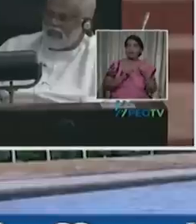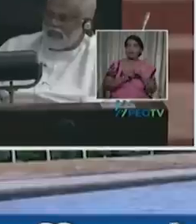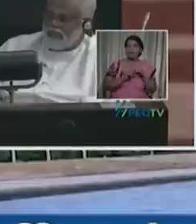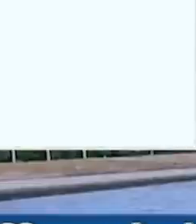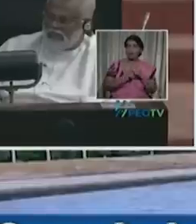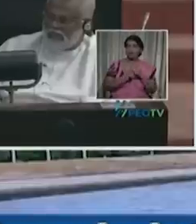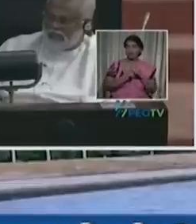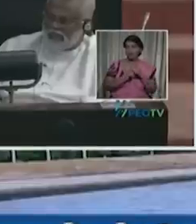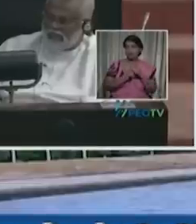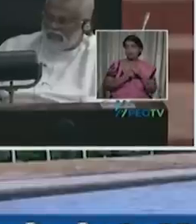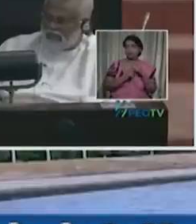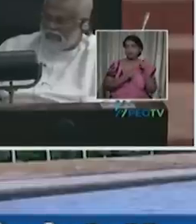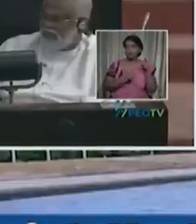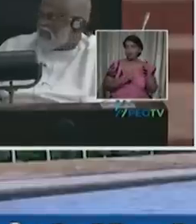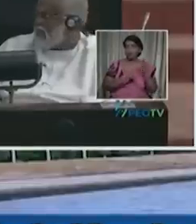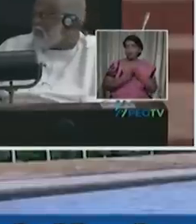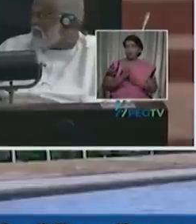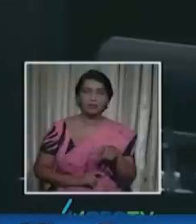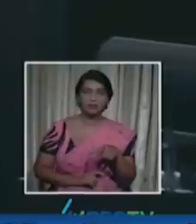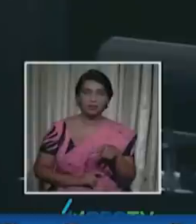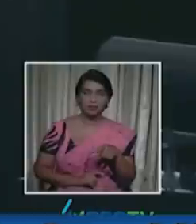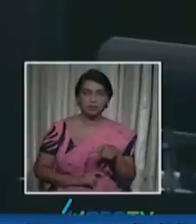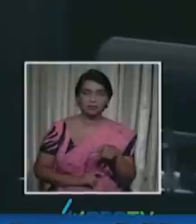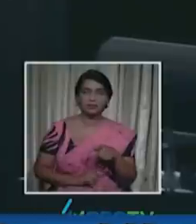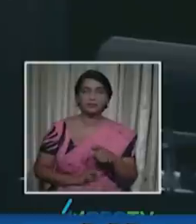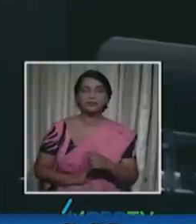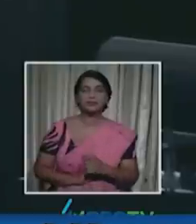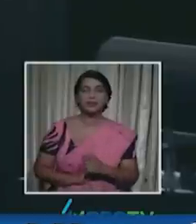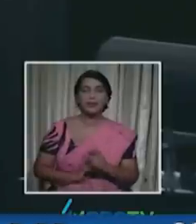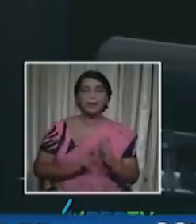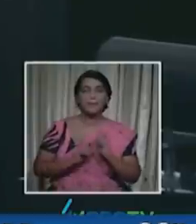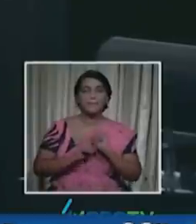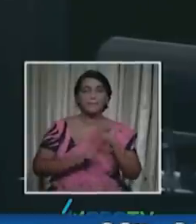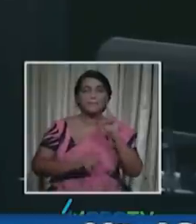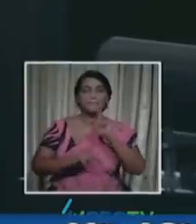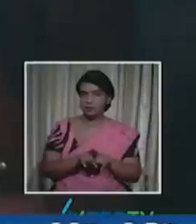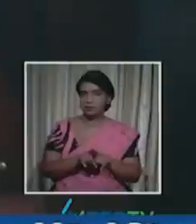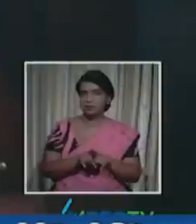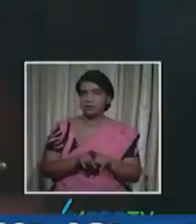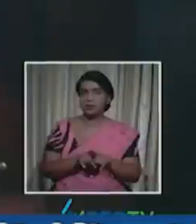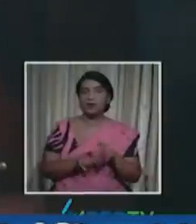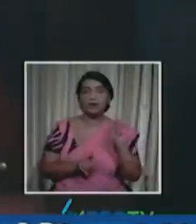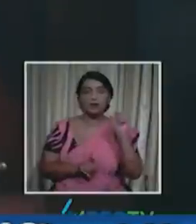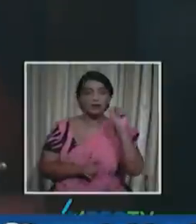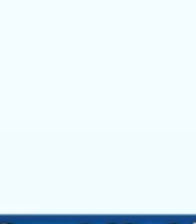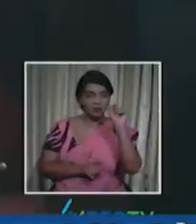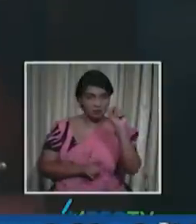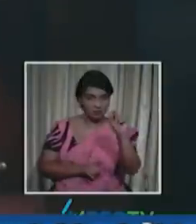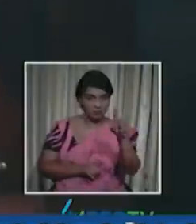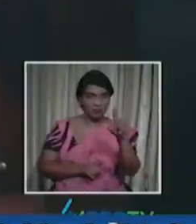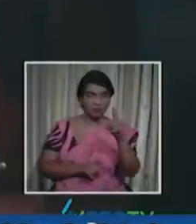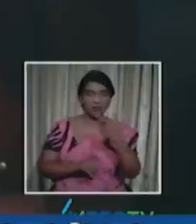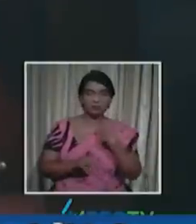ලංකා පොදුජන පෙරමුණේ සභාපති GL. මේක එක්තරා විදිහක අපූරු සම්බන්ධයක්. ඒ වගේමයි සජිත්ගේ පැත්තෙන් ගත්තොත් හුඟක්